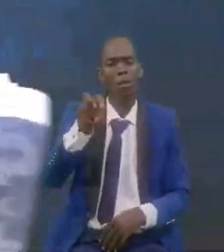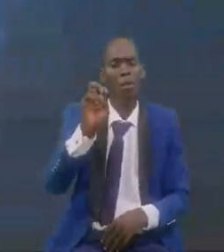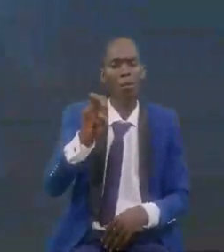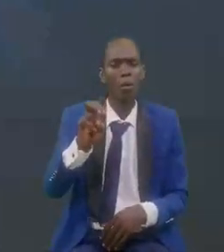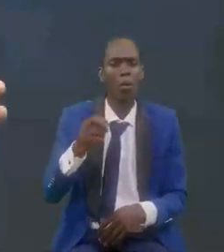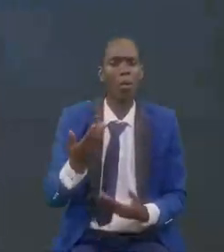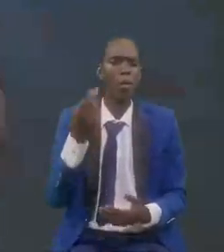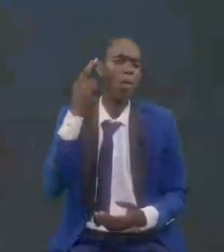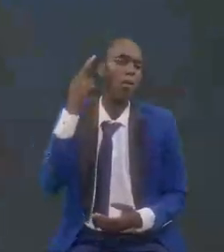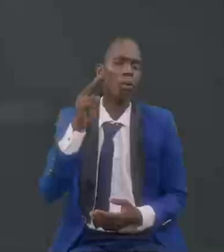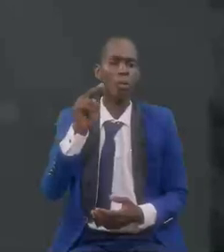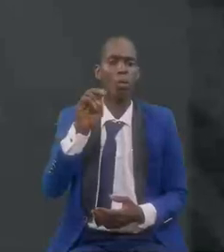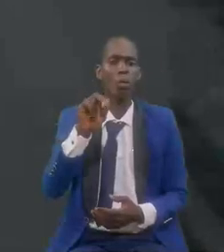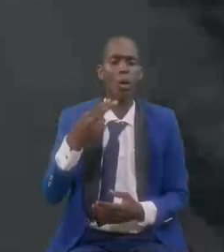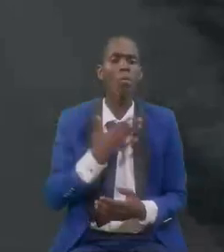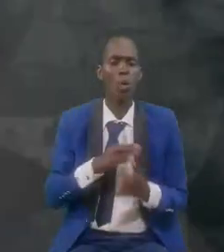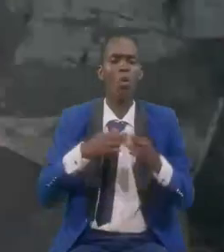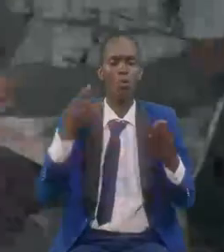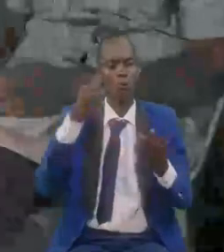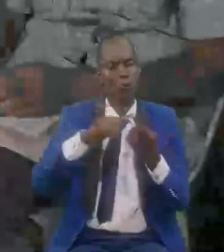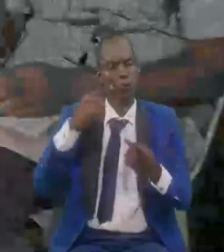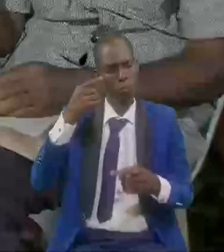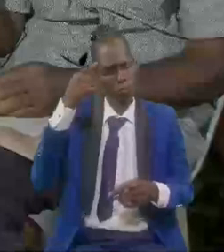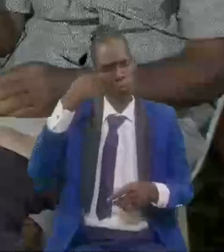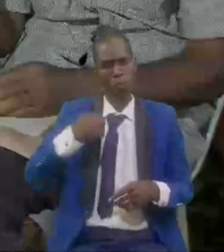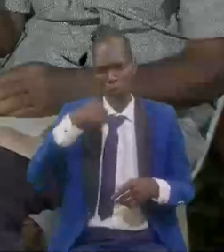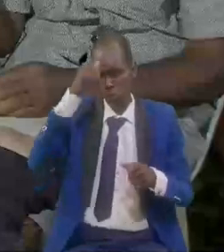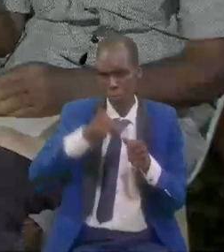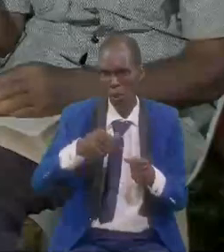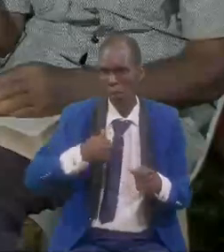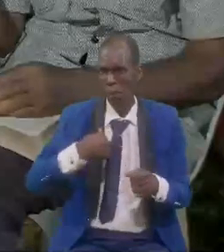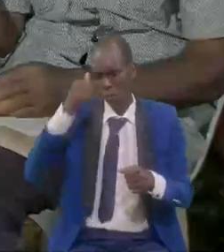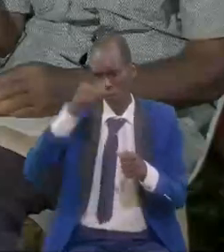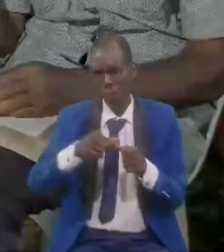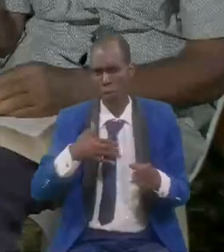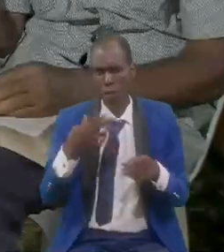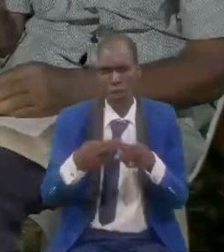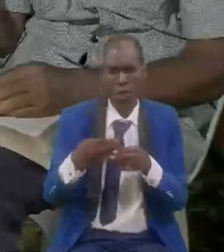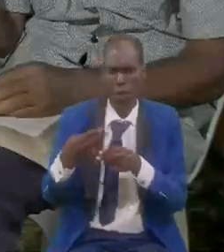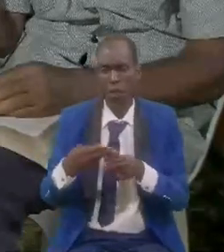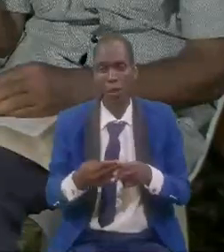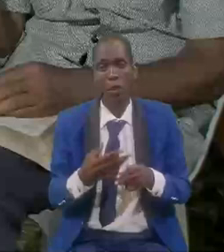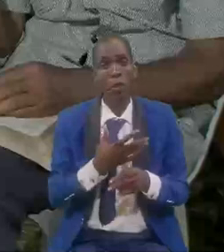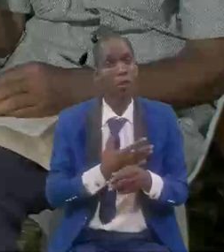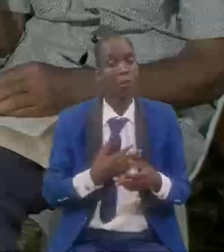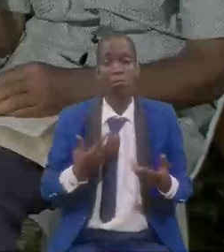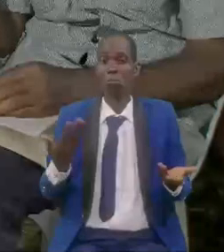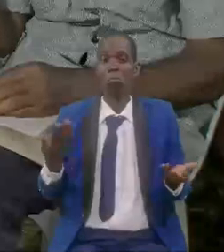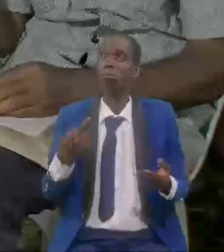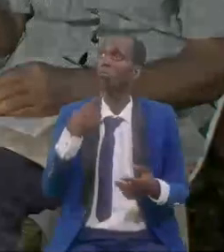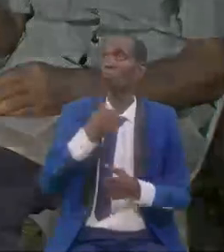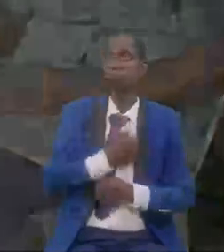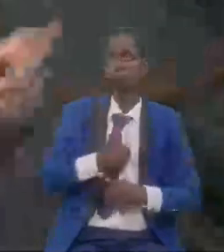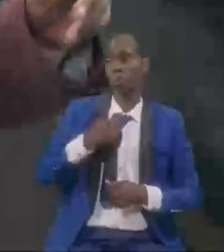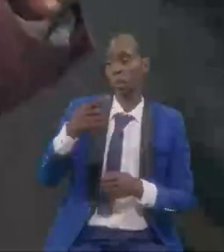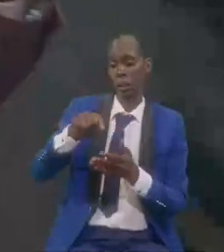Noé, ouvre-nous pour moi, non? C'est telle personne, hein? Tu te rappelles moi? Tu te rappelles mon nom? Noé va dire, ah, la clé n'est